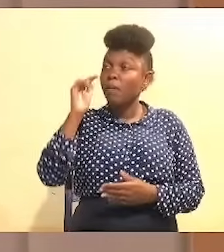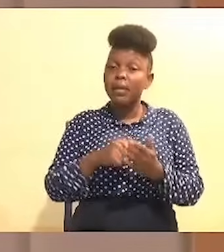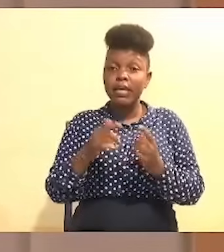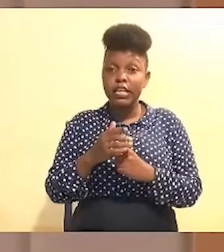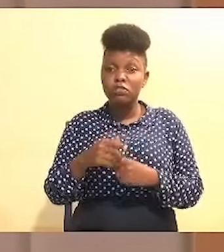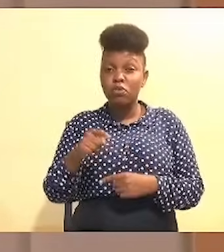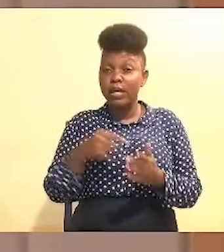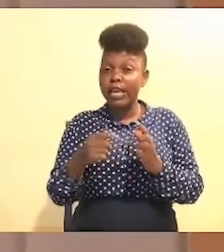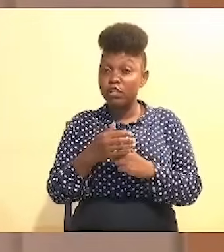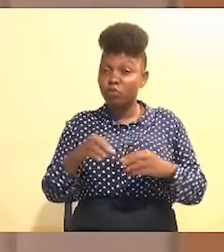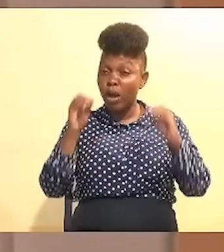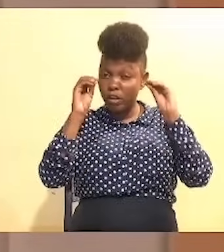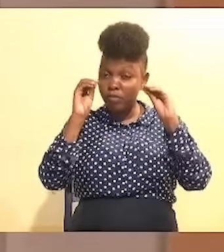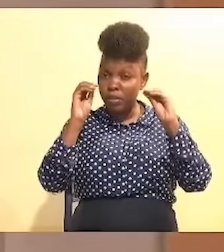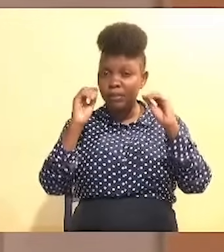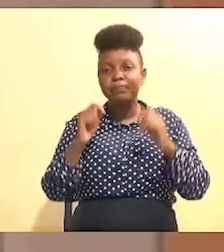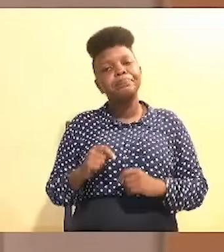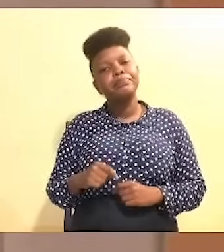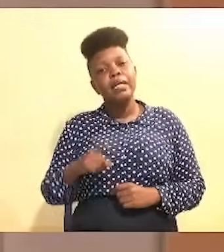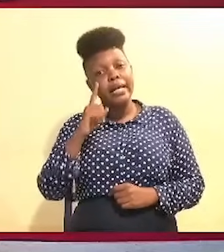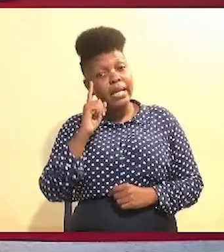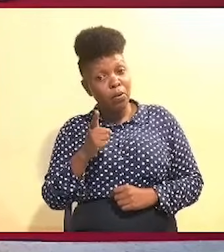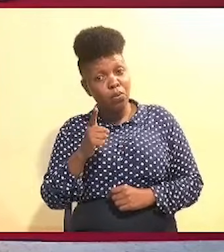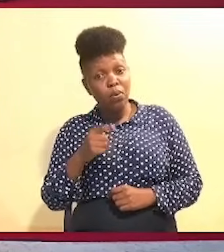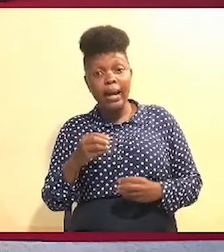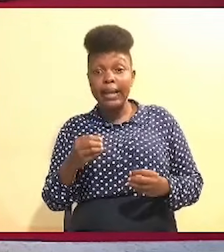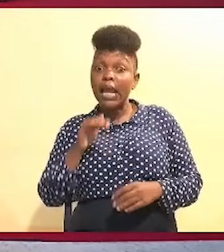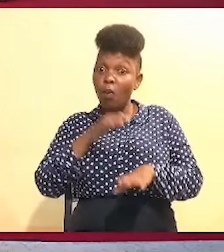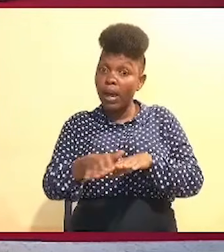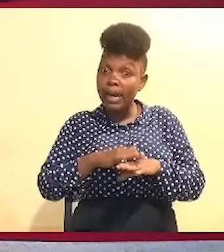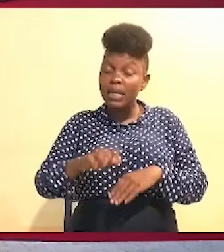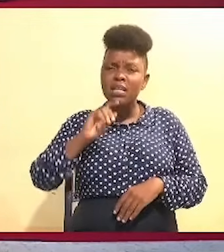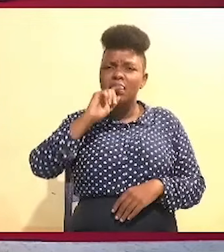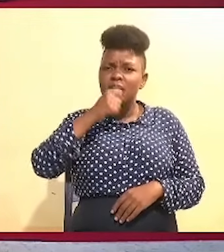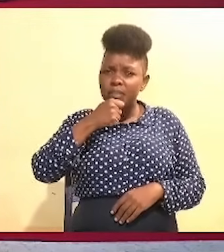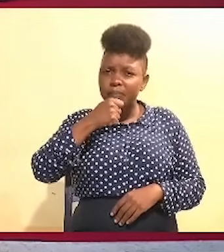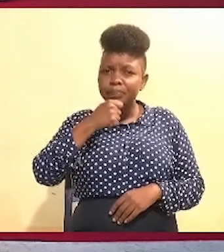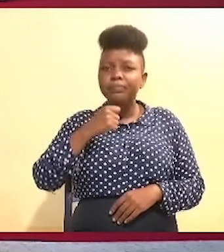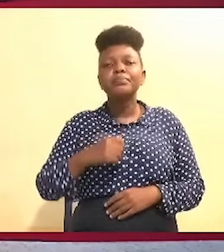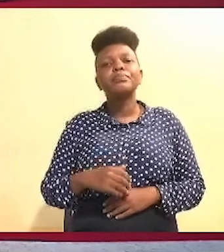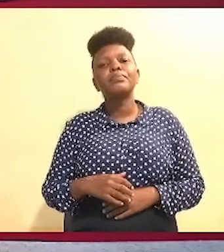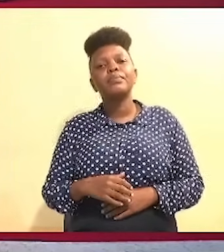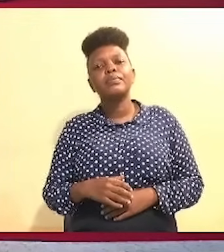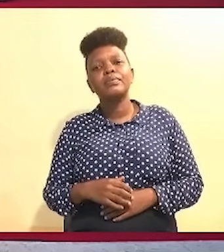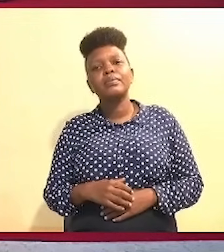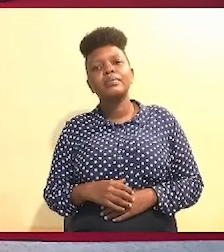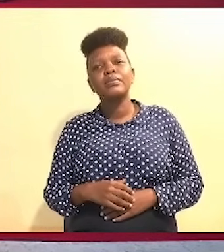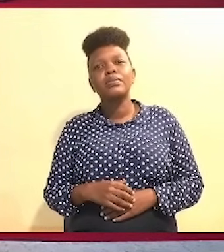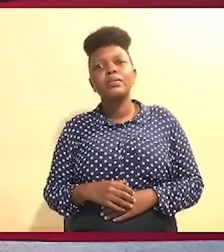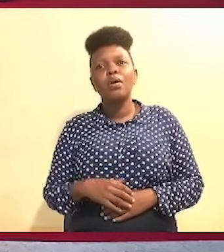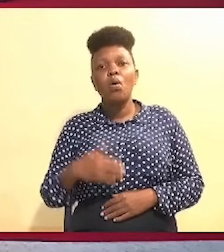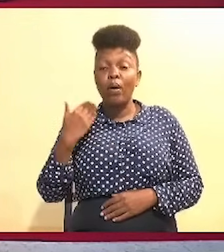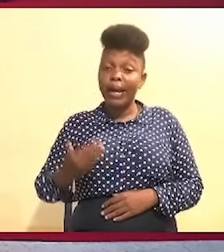Ijapokuwa nawaibia siri ya kambi ya upande wa pili, wanawake kama vile hamnisikii vile, endeleeni kuangalia